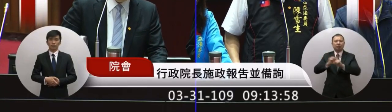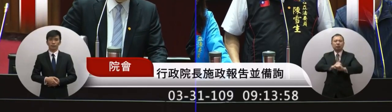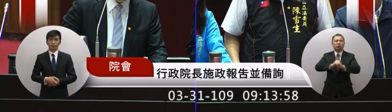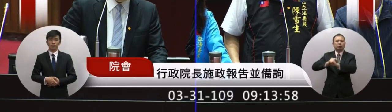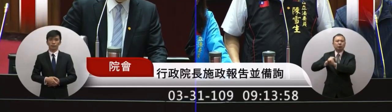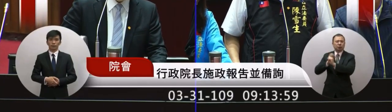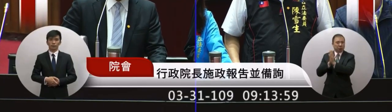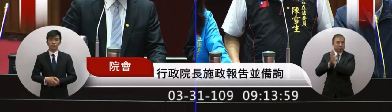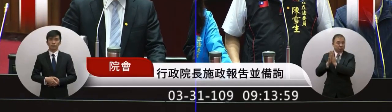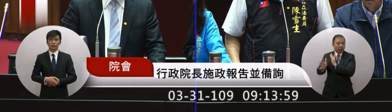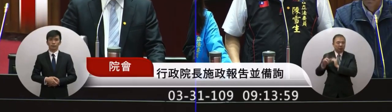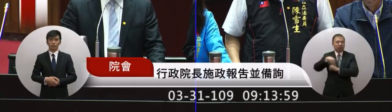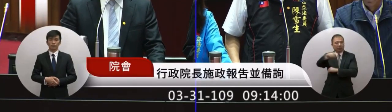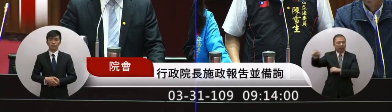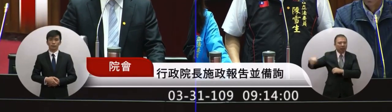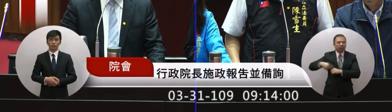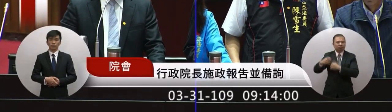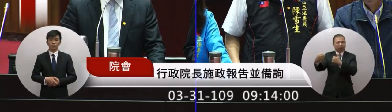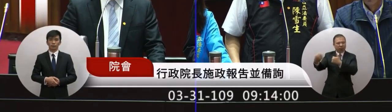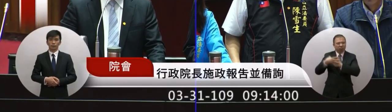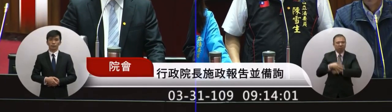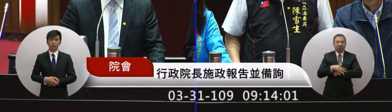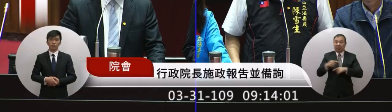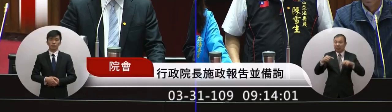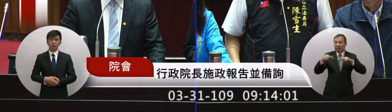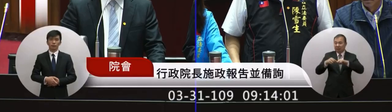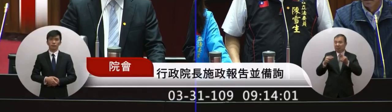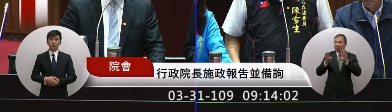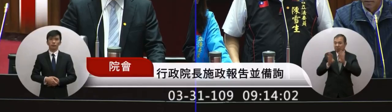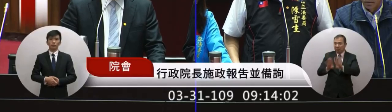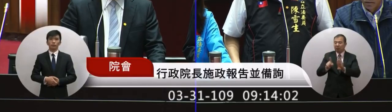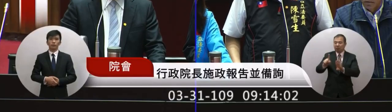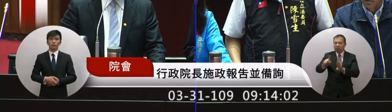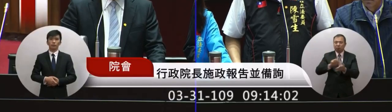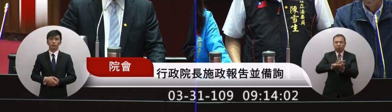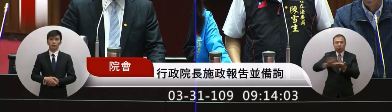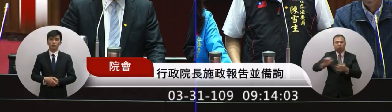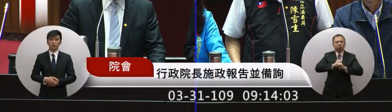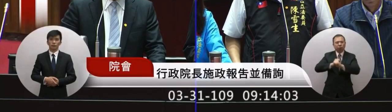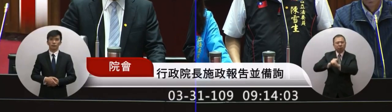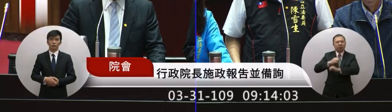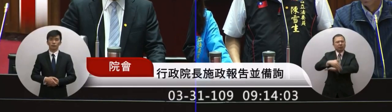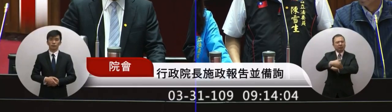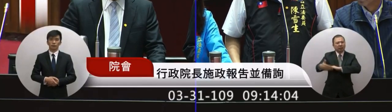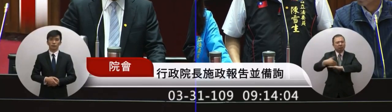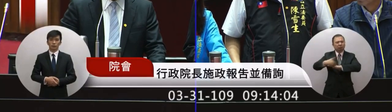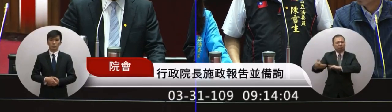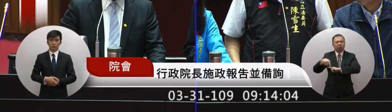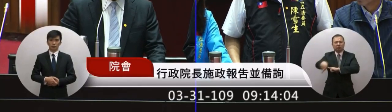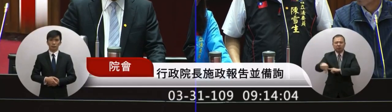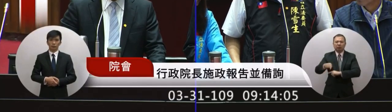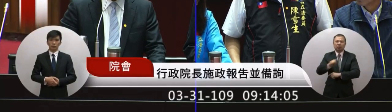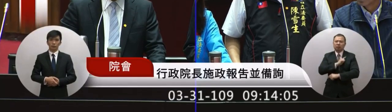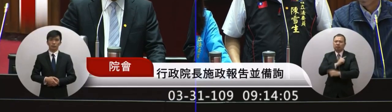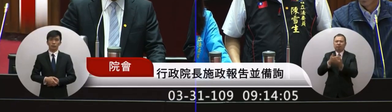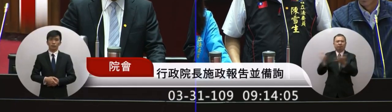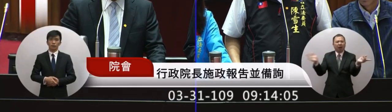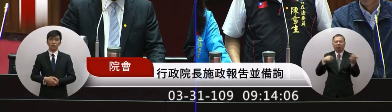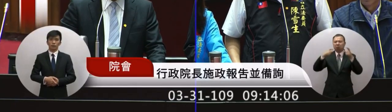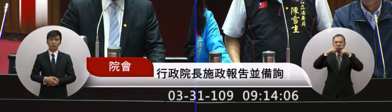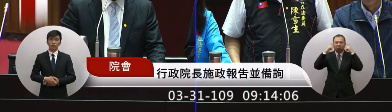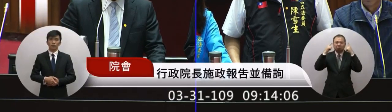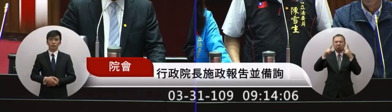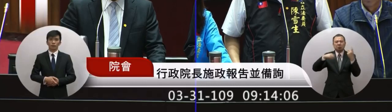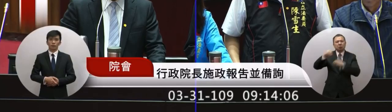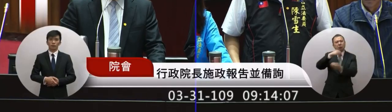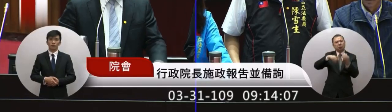就是清洁队还是跟我说哈，我们金门地区的清洁队，各乡镇清洁队口罩量是不足哈，所以这个请部长再特别